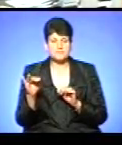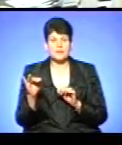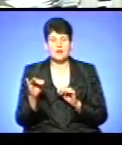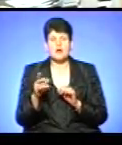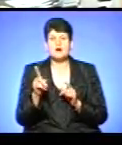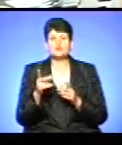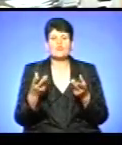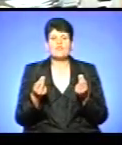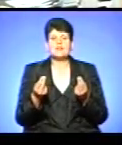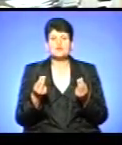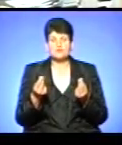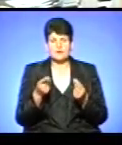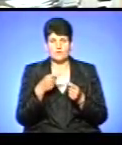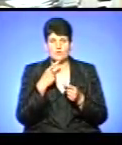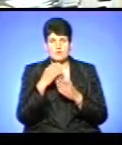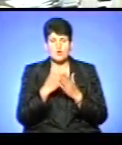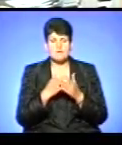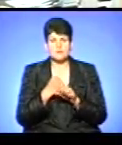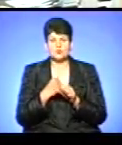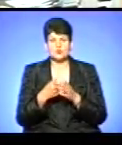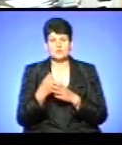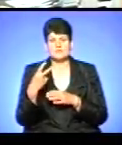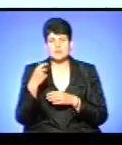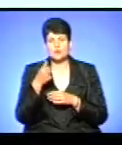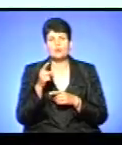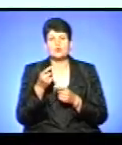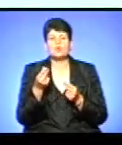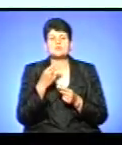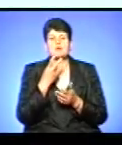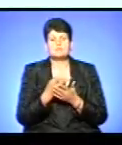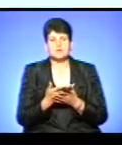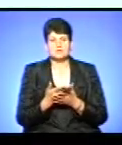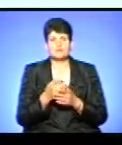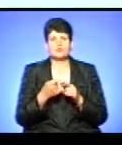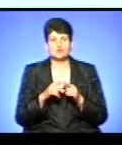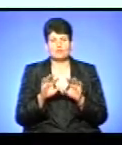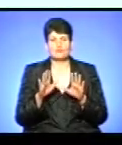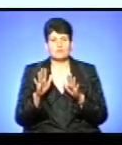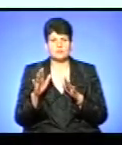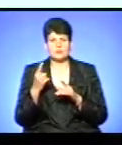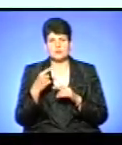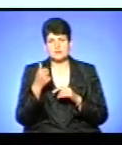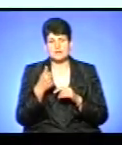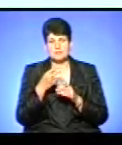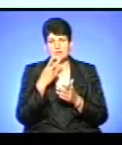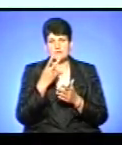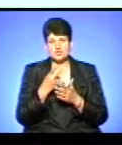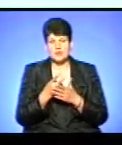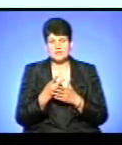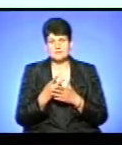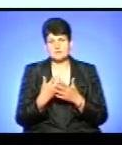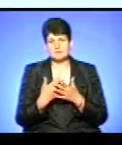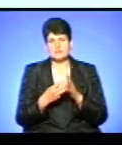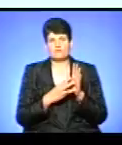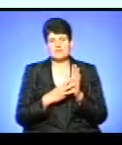що програма діє до 2020 року, тобто які кошти передбачені? В даному випадку на рік, відповідно до програми, передбачається близько